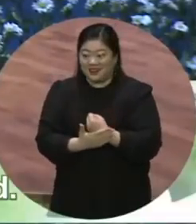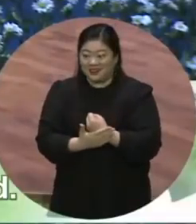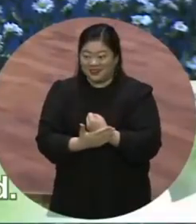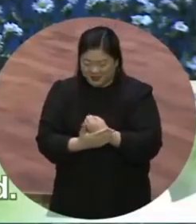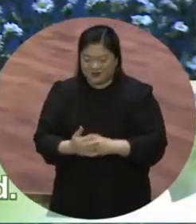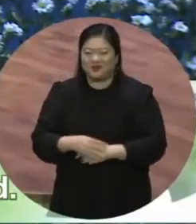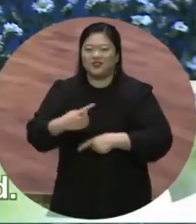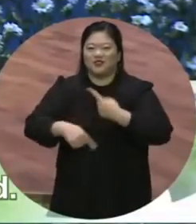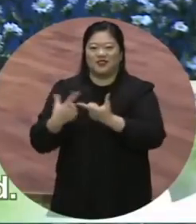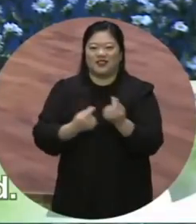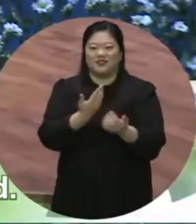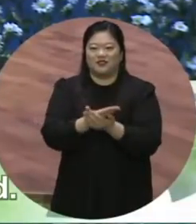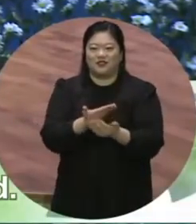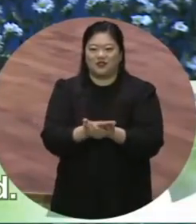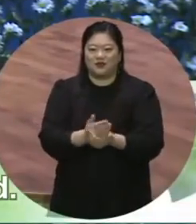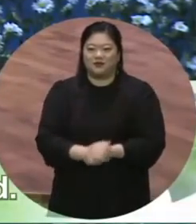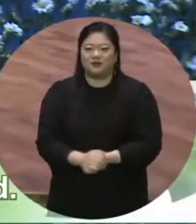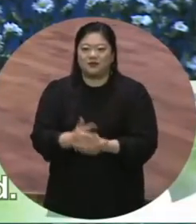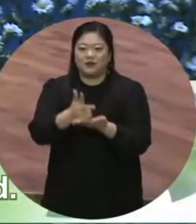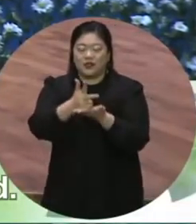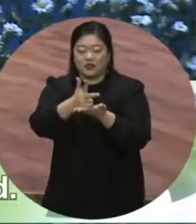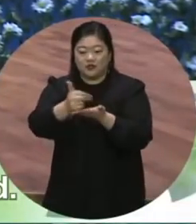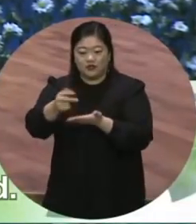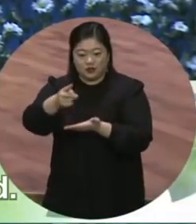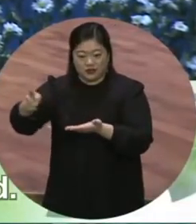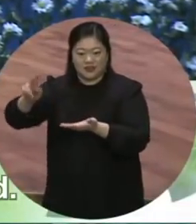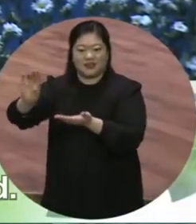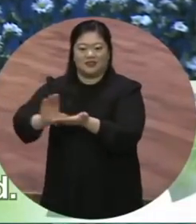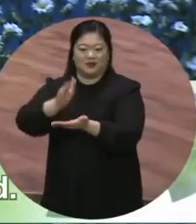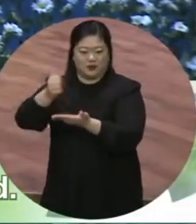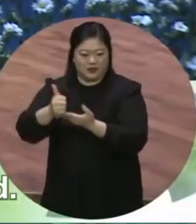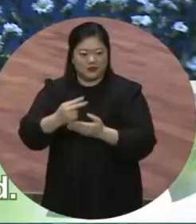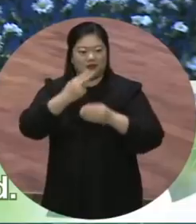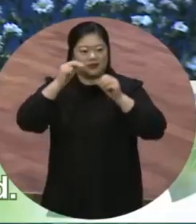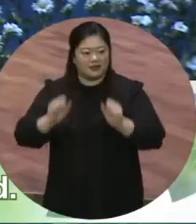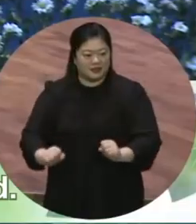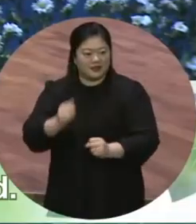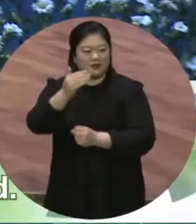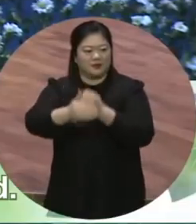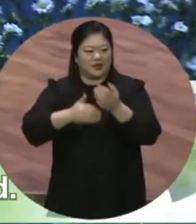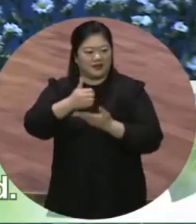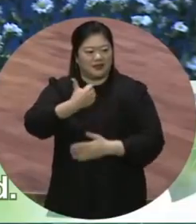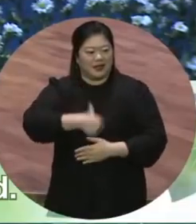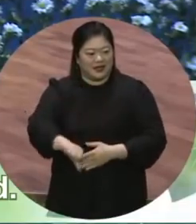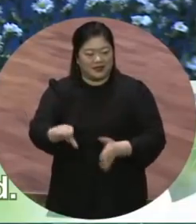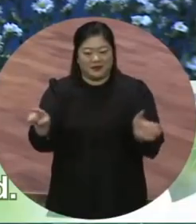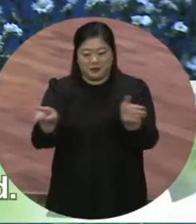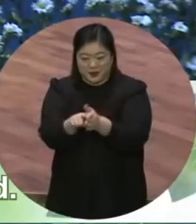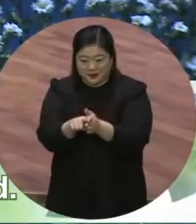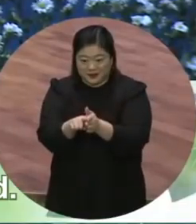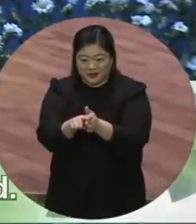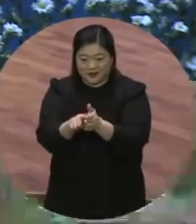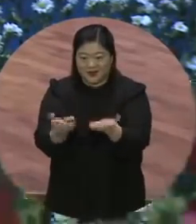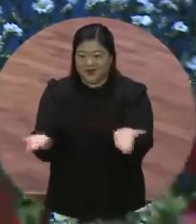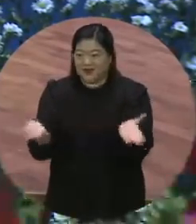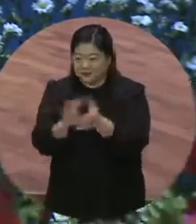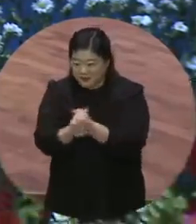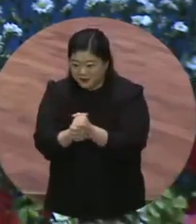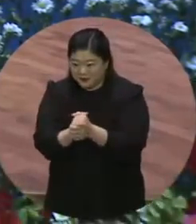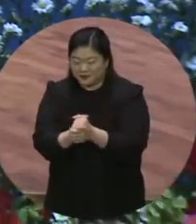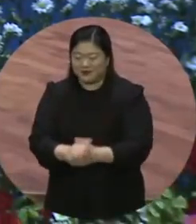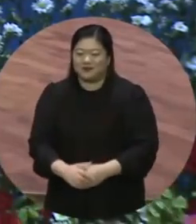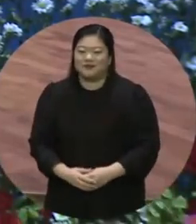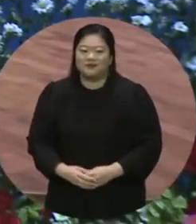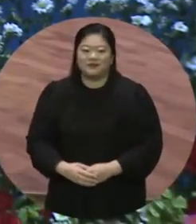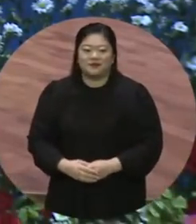신앙 고백합니다. 주는 그리스도시오 살아계신 하나님의 아들이십니다. 아멘.